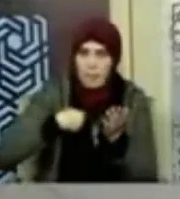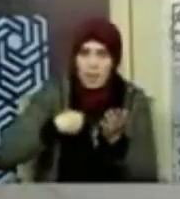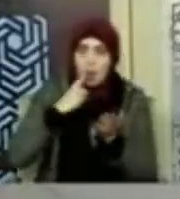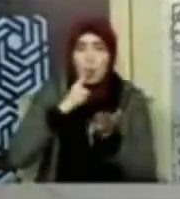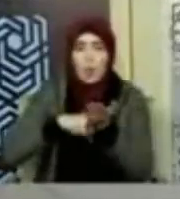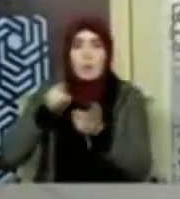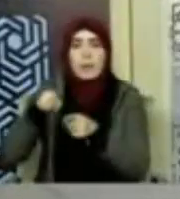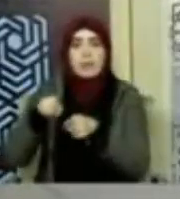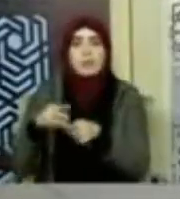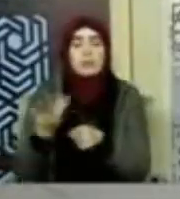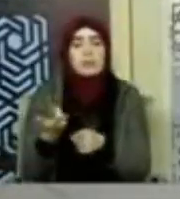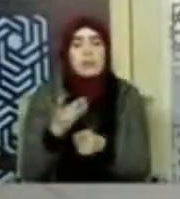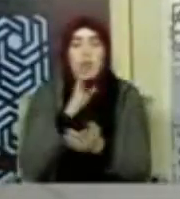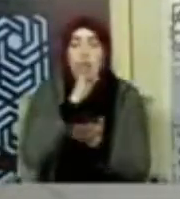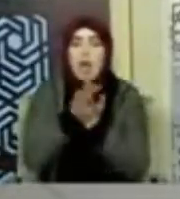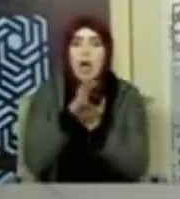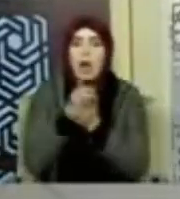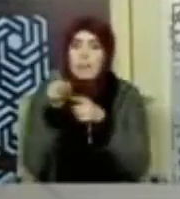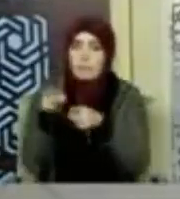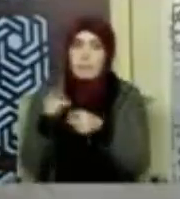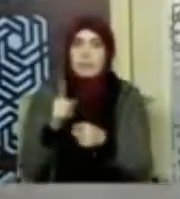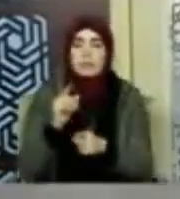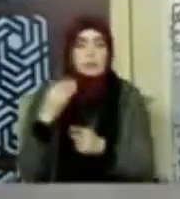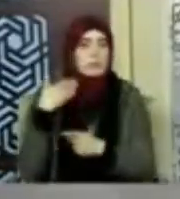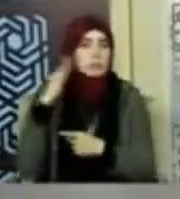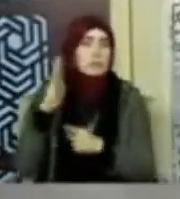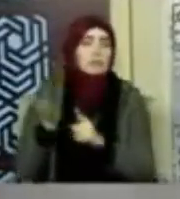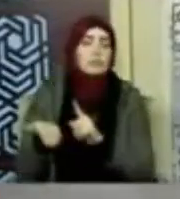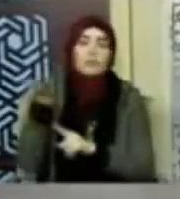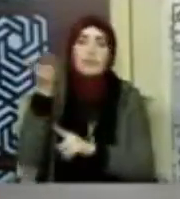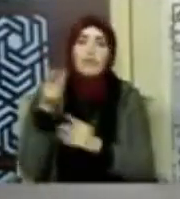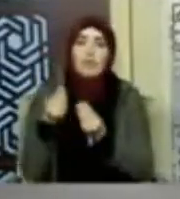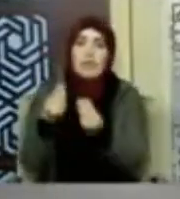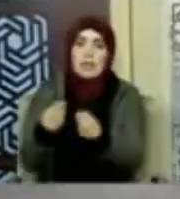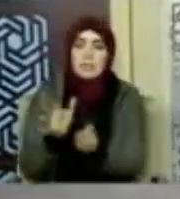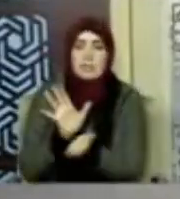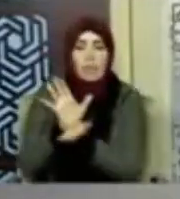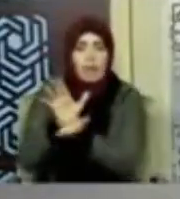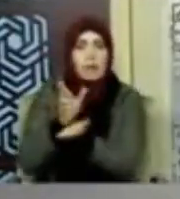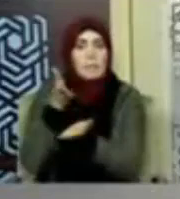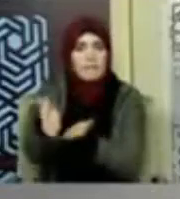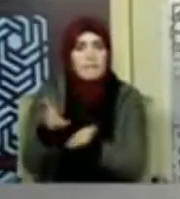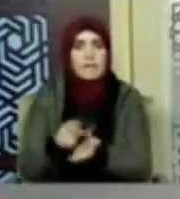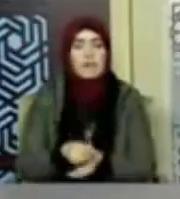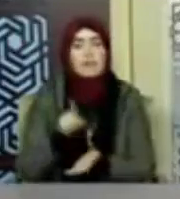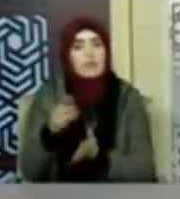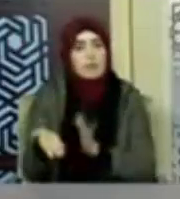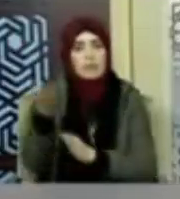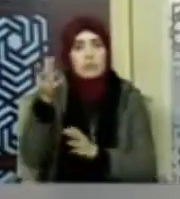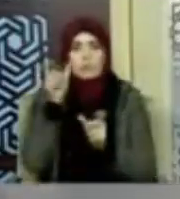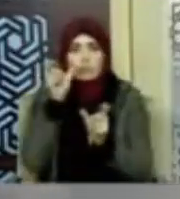حقهم أن يكرموا وأن يكرموا وأن يصانوا